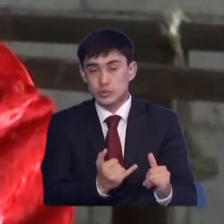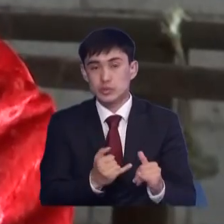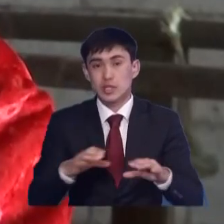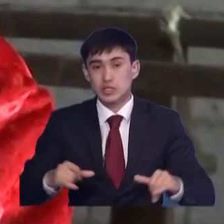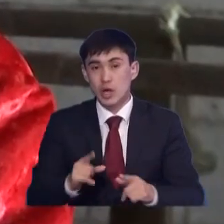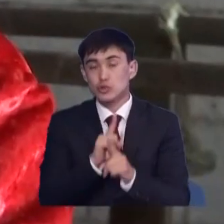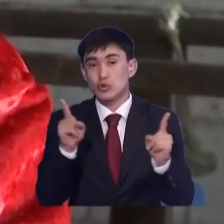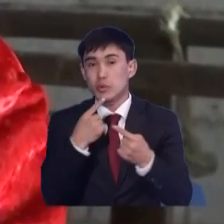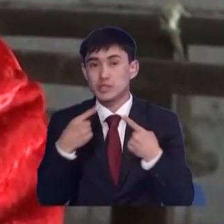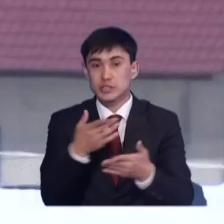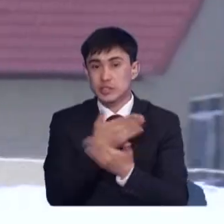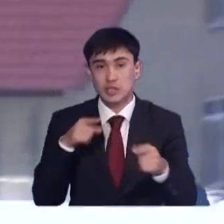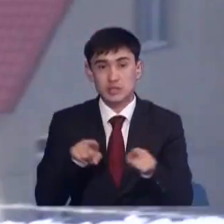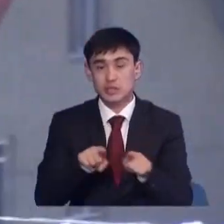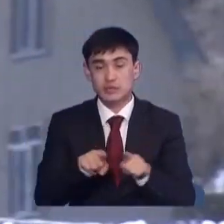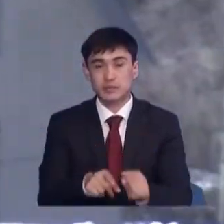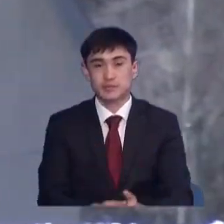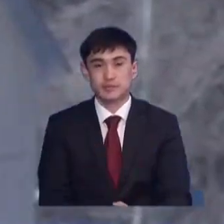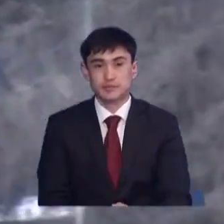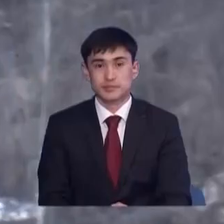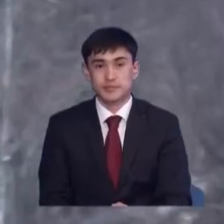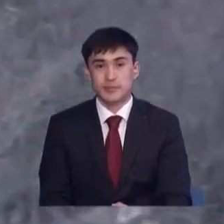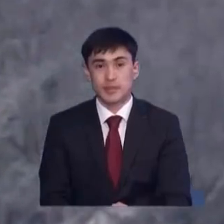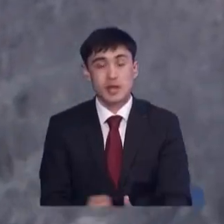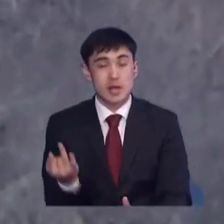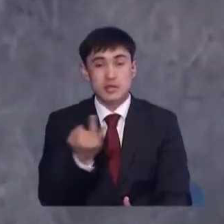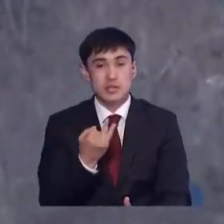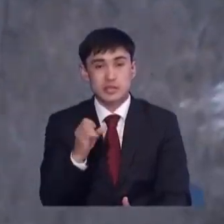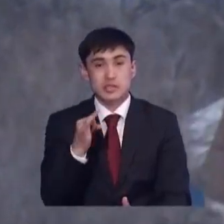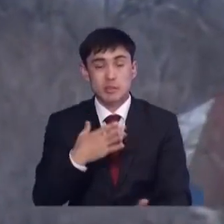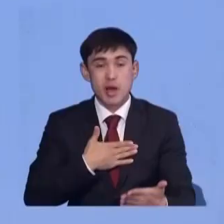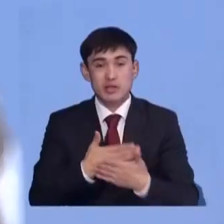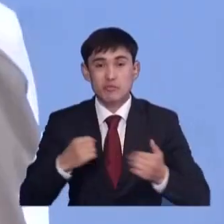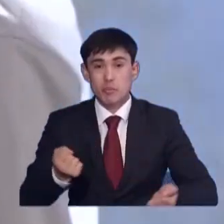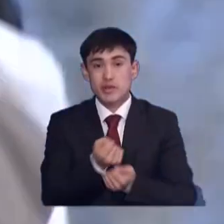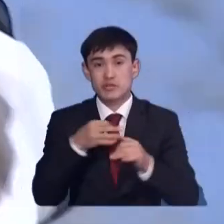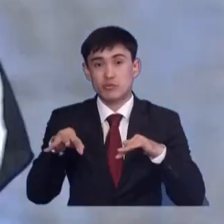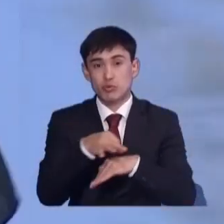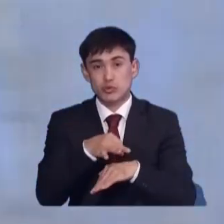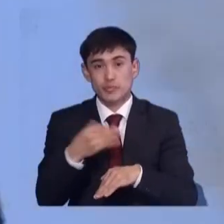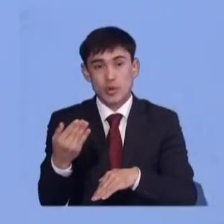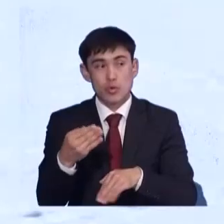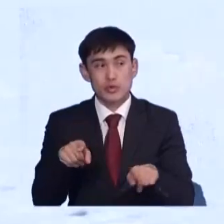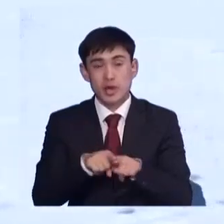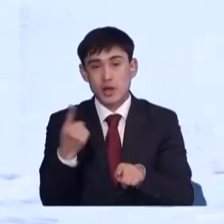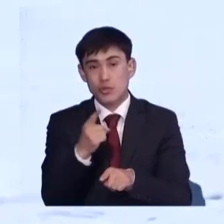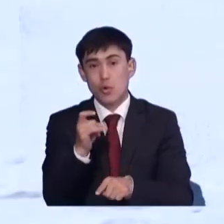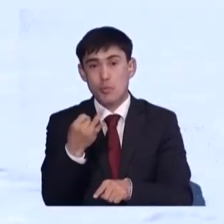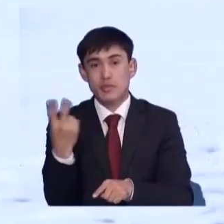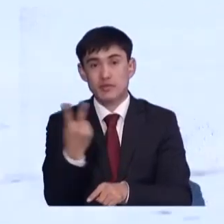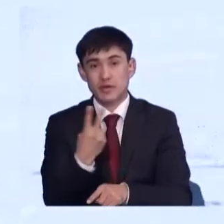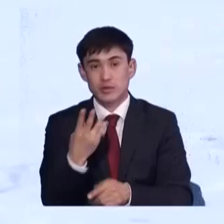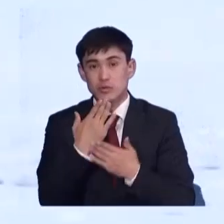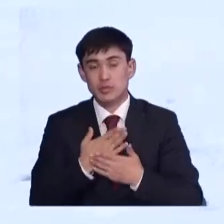что особого различия нет. Увлечение Асимай активно поддерживает ее супруг. Как оказалось, у них одно хобби на